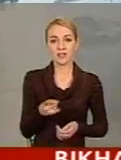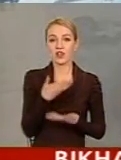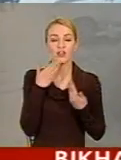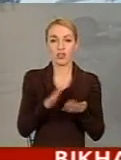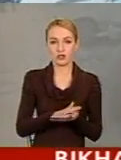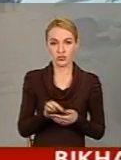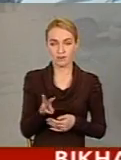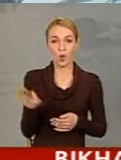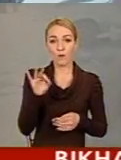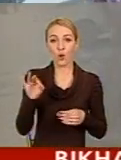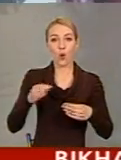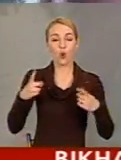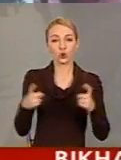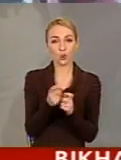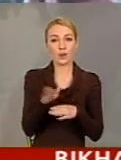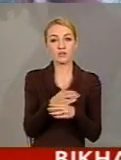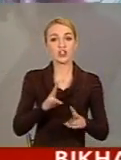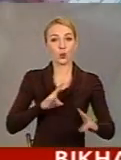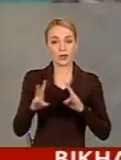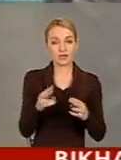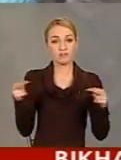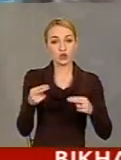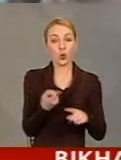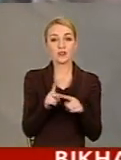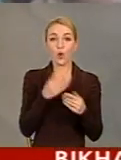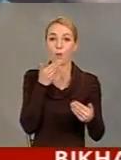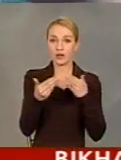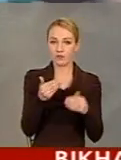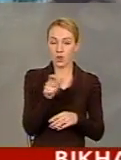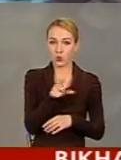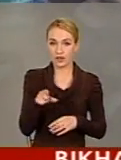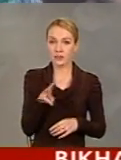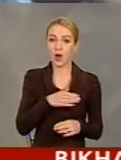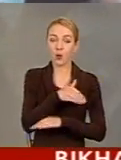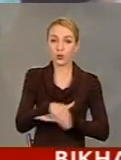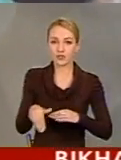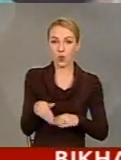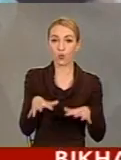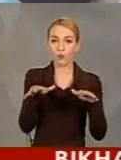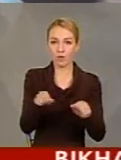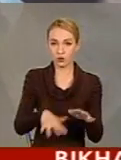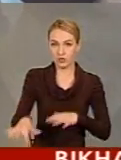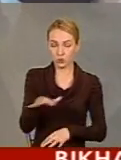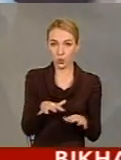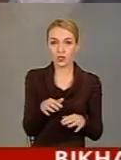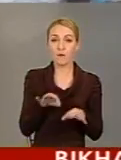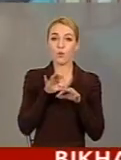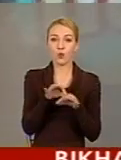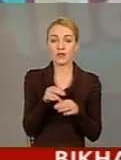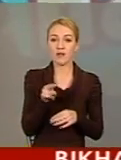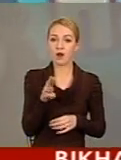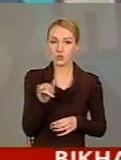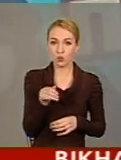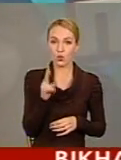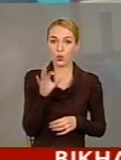начем про розкол між терористами свідчить і ось це опитування людей на на вулицях окупованих районів Луганщини проводять його в перевальському